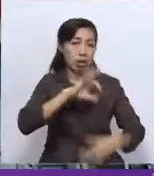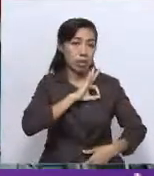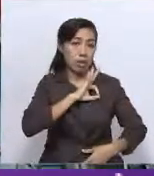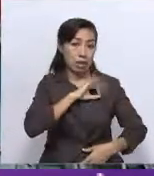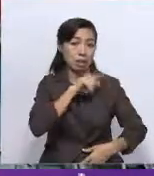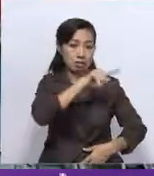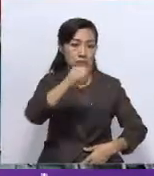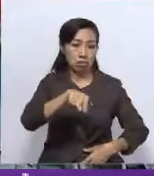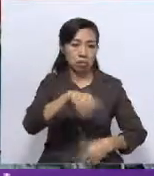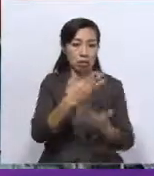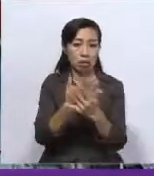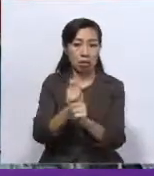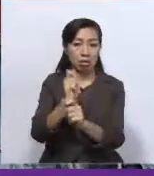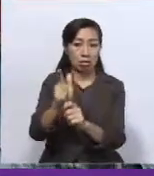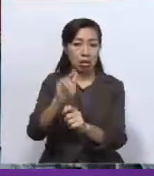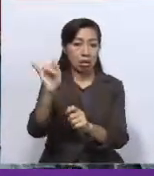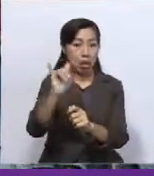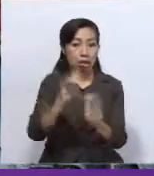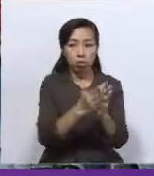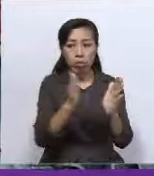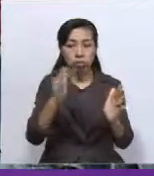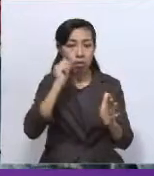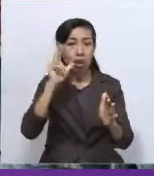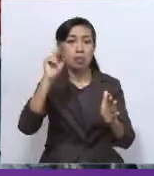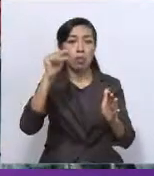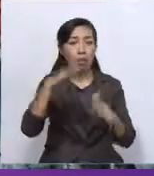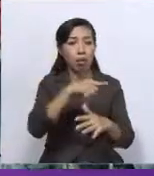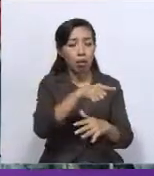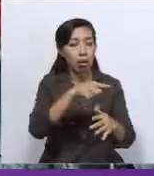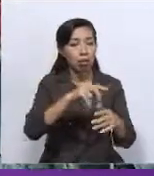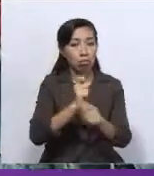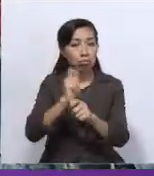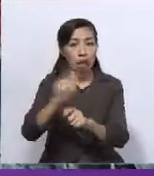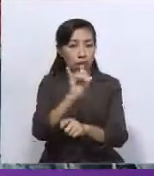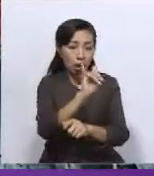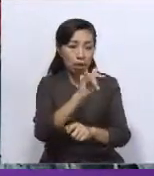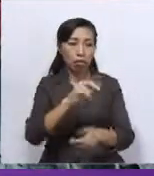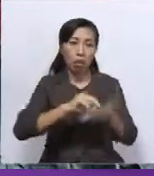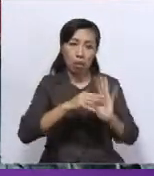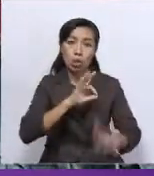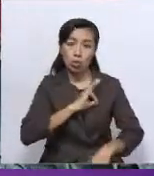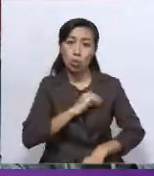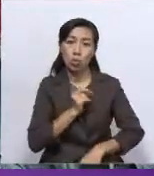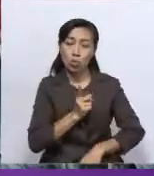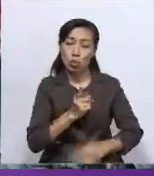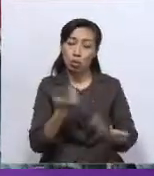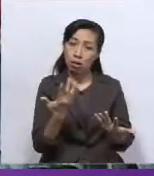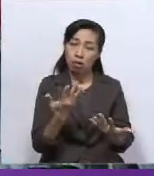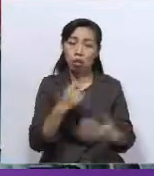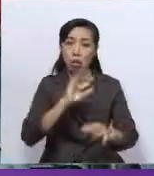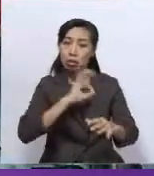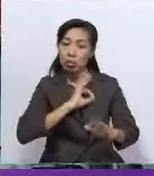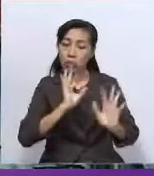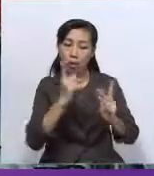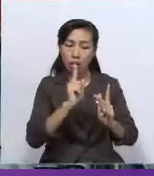คหากดำเนินการไม่แล้วเสร็จภายใน30วันจะยังคงความเป็นสมาชิกภาพต่อไปหรือไม่และเชื่อว่าอุปสรรคที่เกิดจากข้